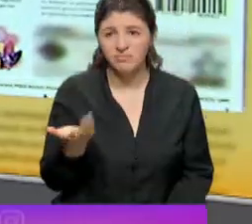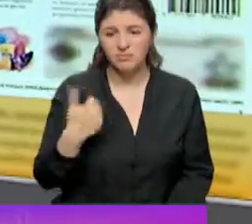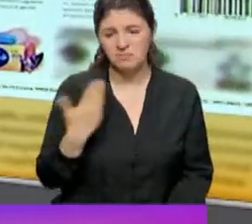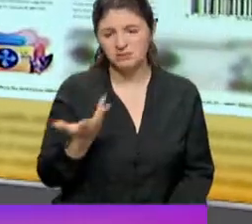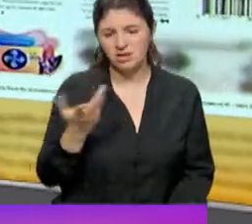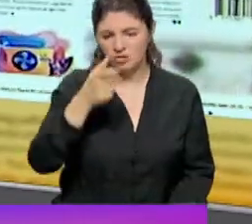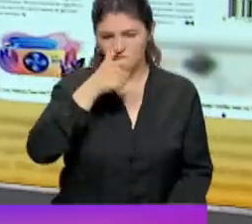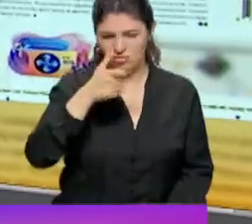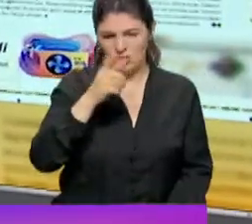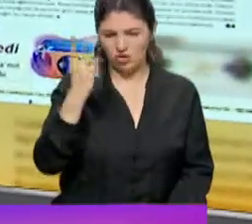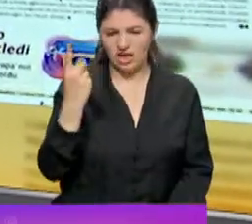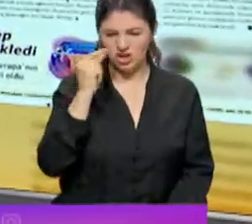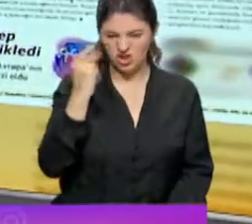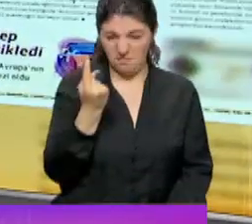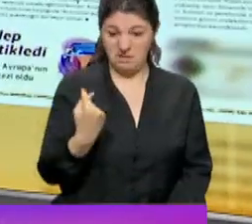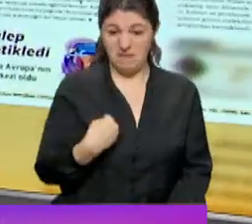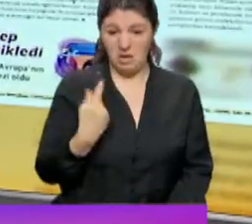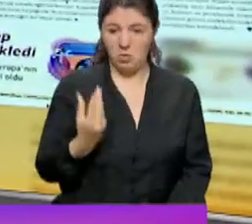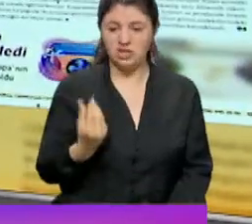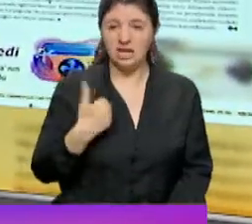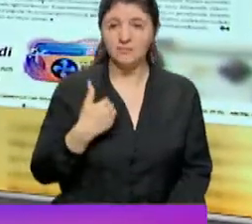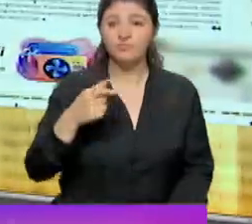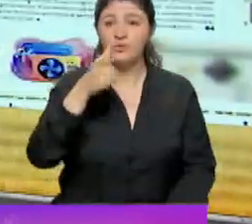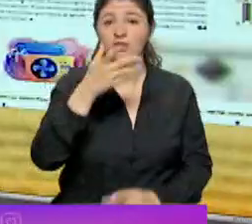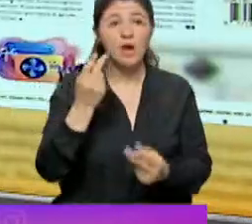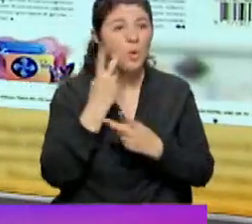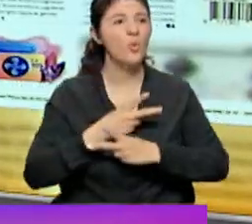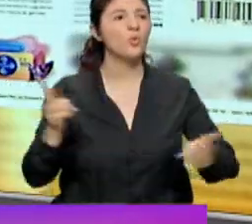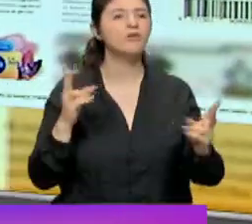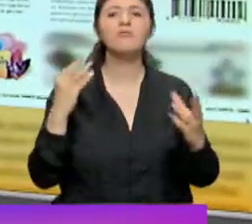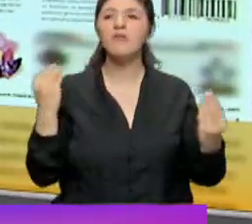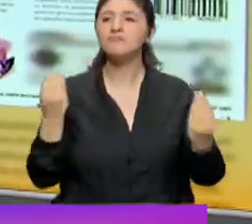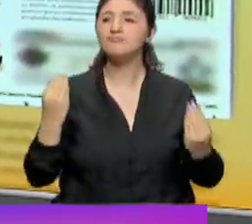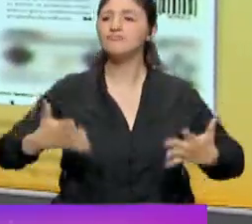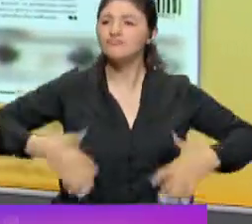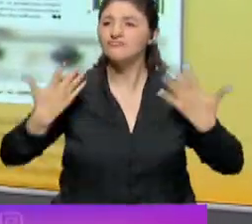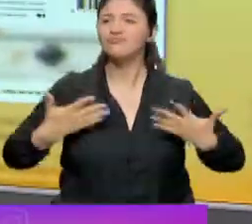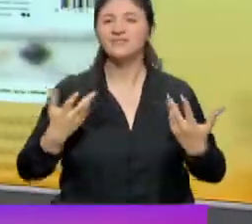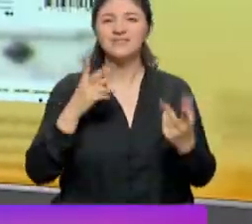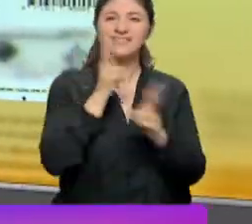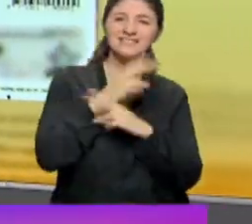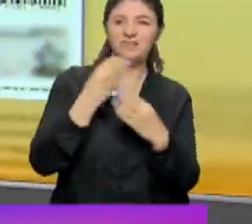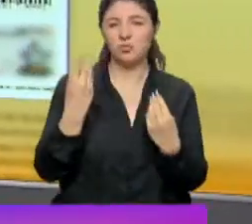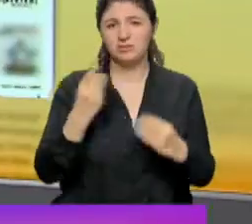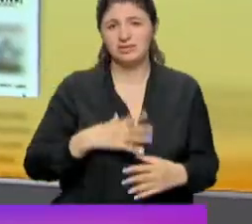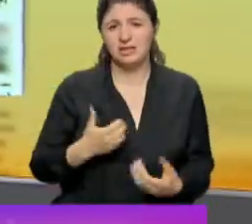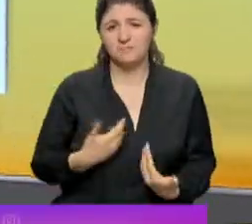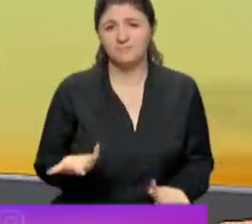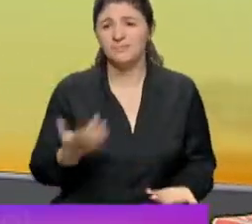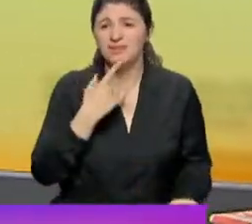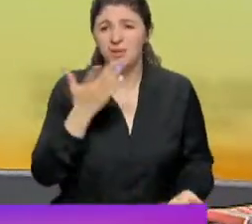ben mi sen ülkeyi yöneten kişilerden biri olsaydım ülkemin daha fazla Özgür daha fazla coşkulu neşeli olmasını isterdim